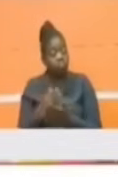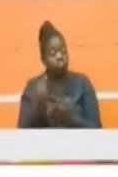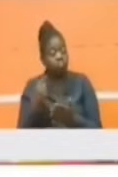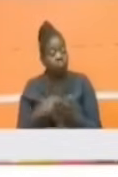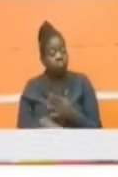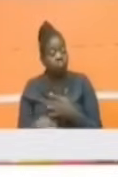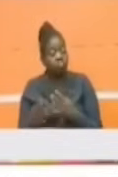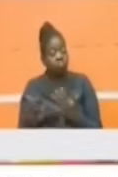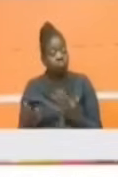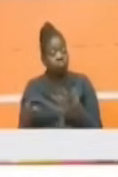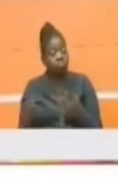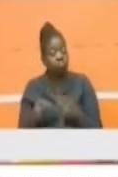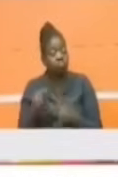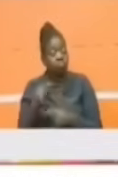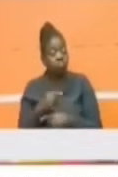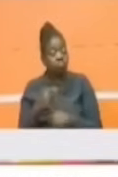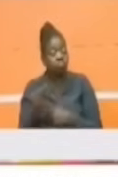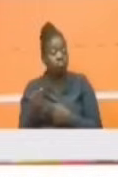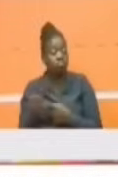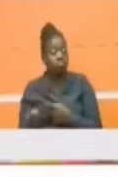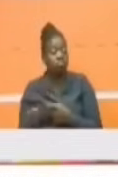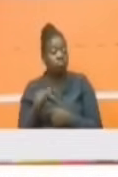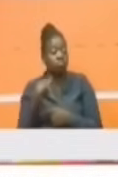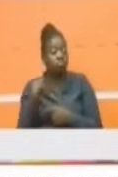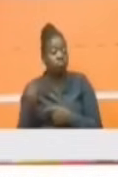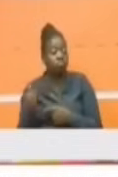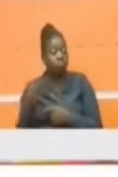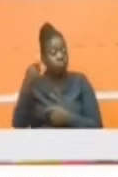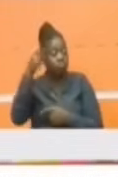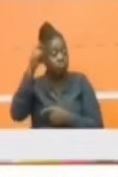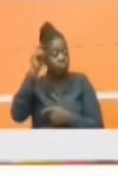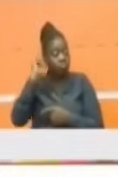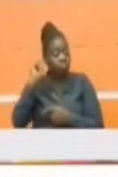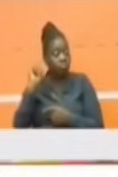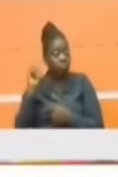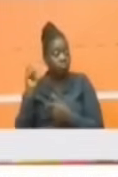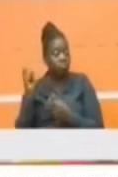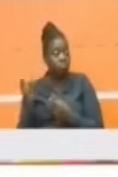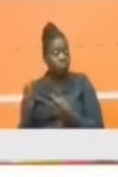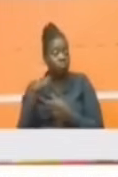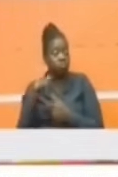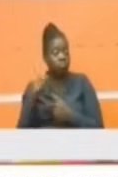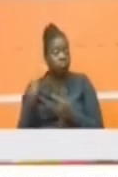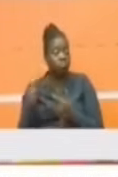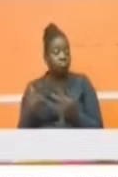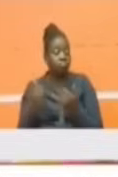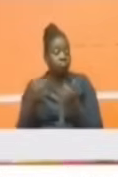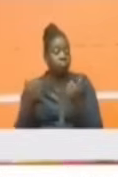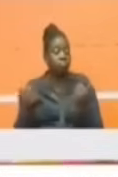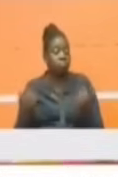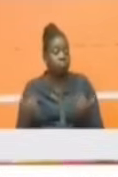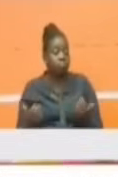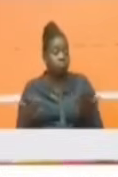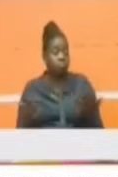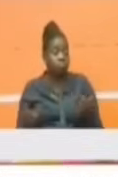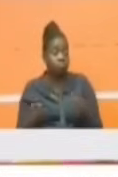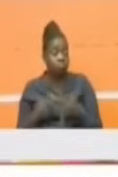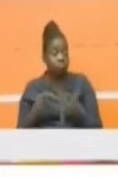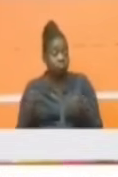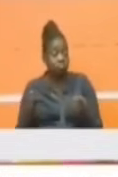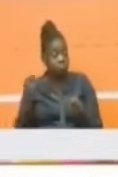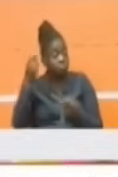kubaina ebisuko oba laser bumps waliwo abasala enviiri ne babutuka waliwo abaana abato bamera